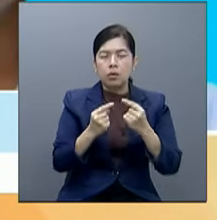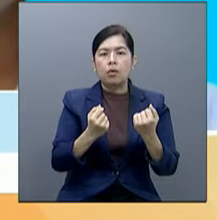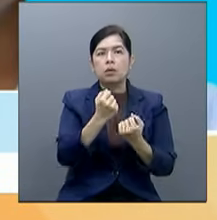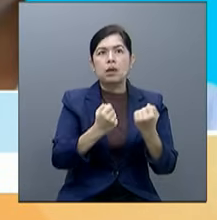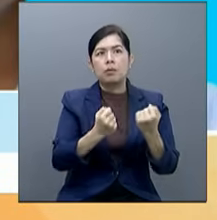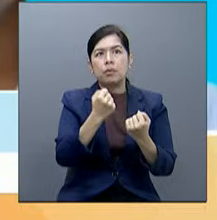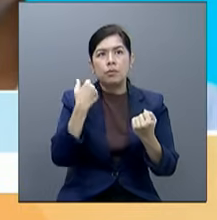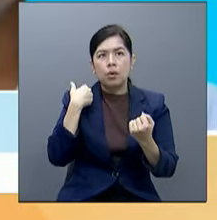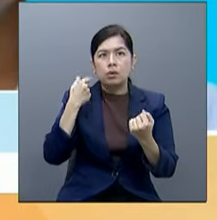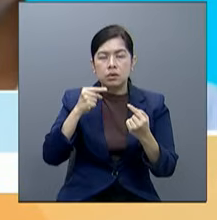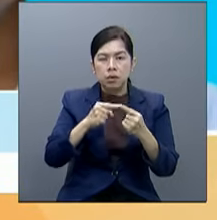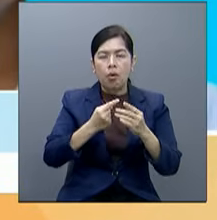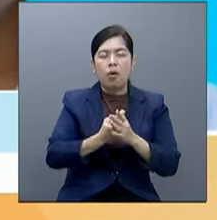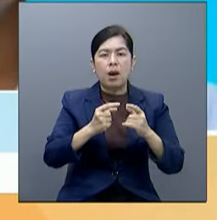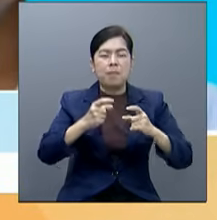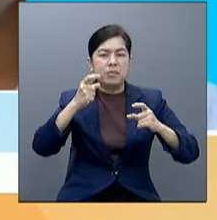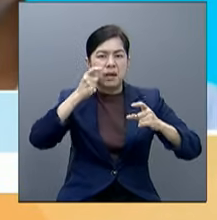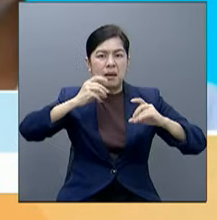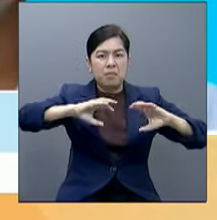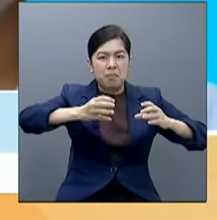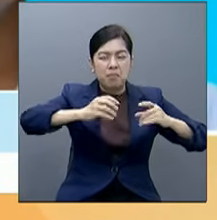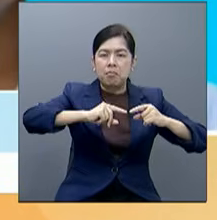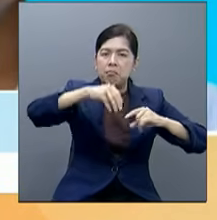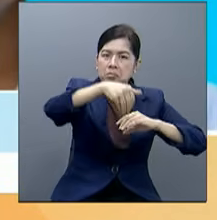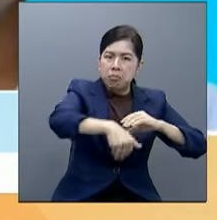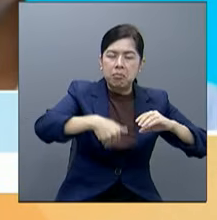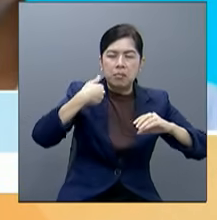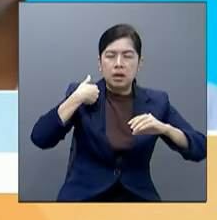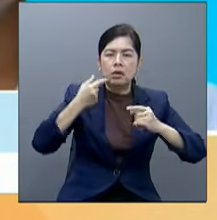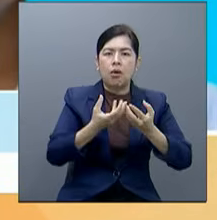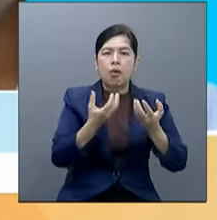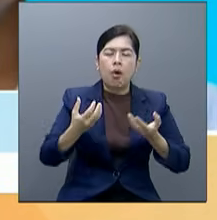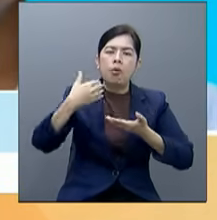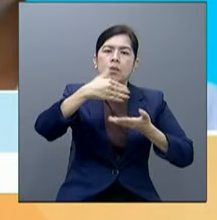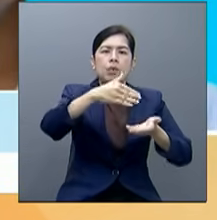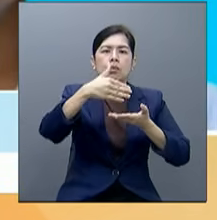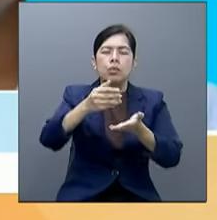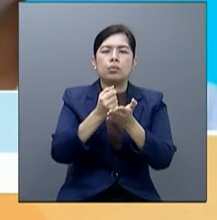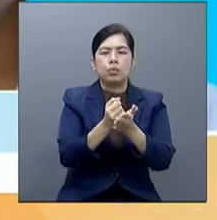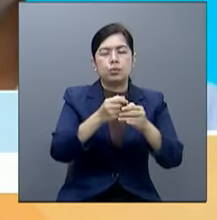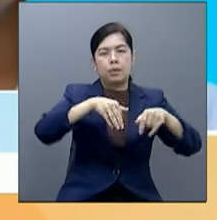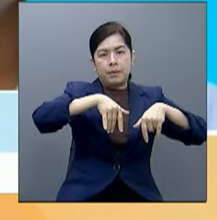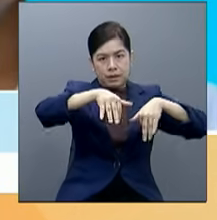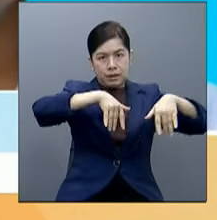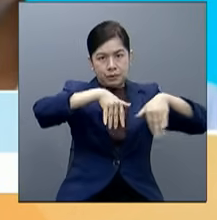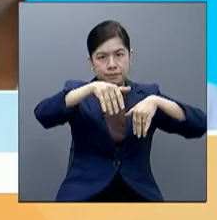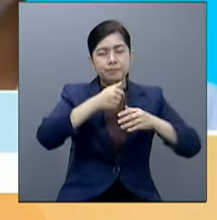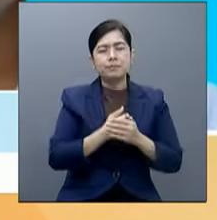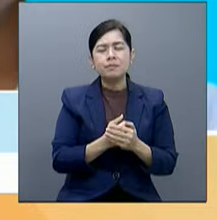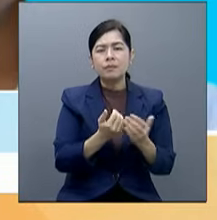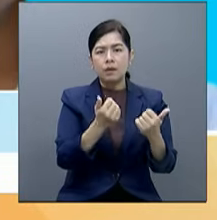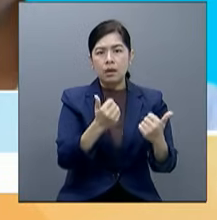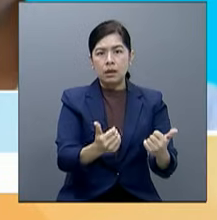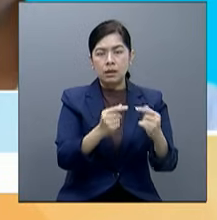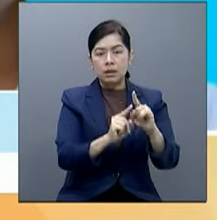เข้าไปให้ความช่วยเหลือโดยเร็วที่สุดเนาะทีนี้ถ้าพูดถึงความเดือดร้อนที่สำรวจเบื้องต้นค่ะเห็นว่าโรงเรียนเนี่ยเสียห